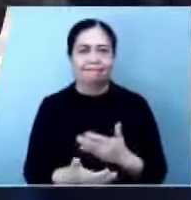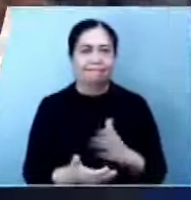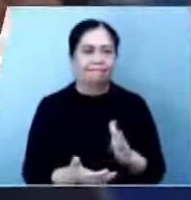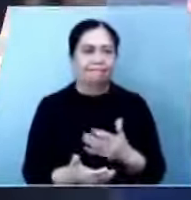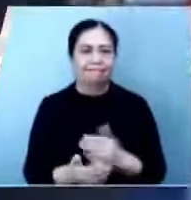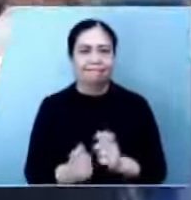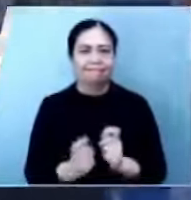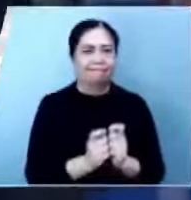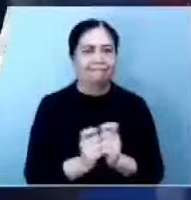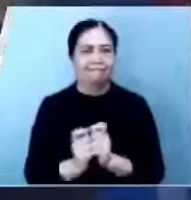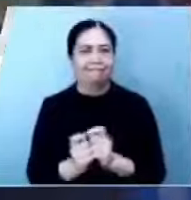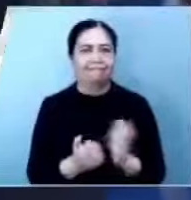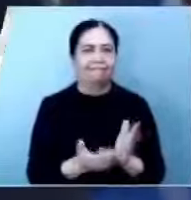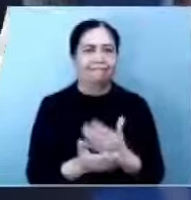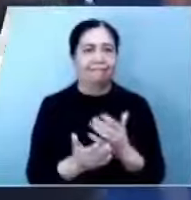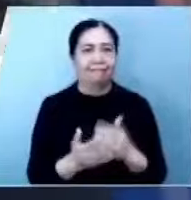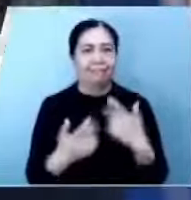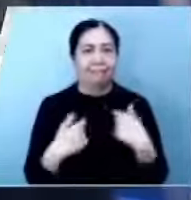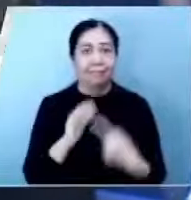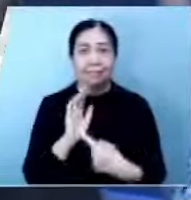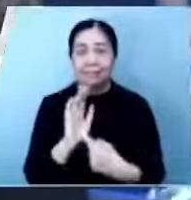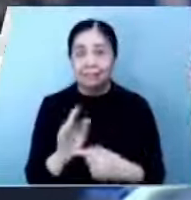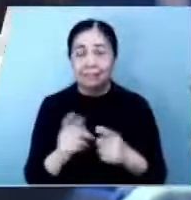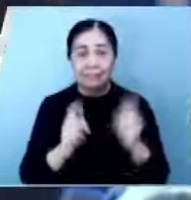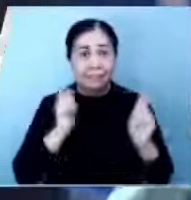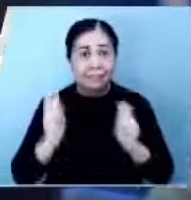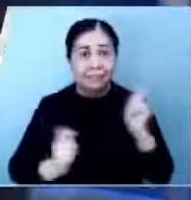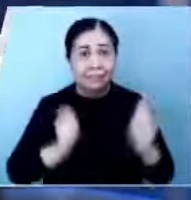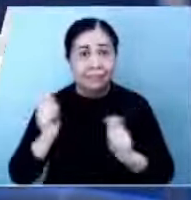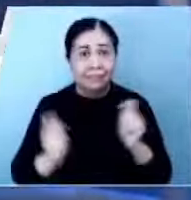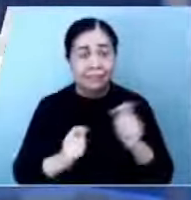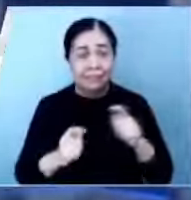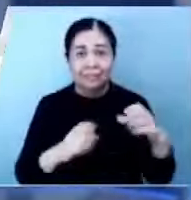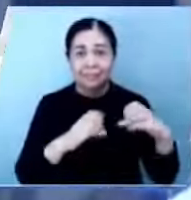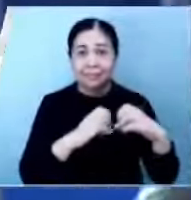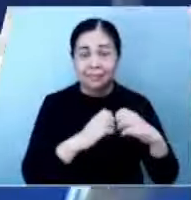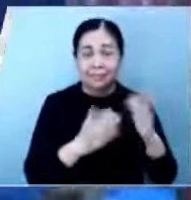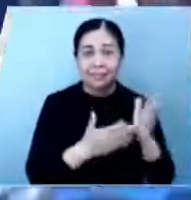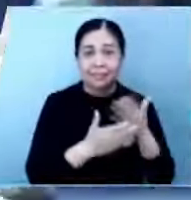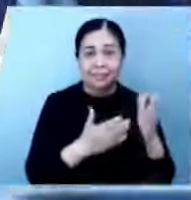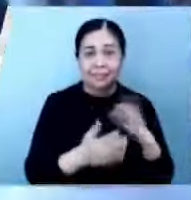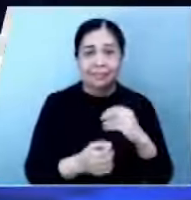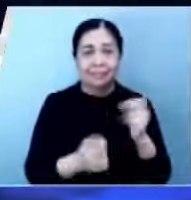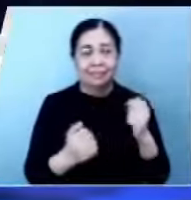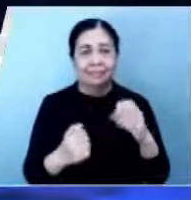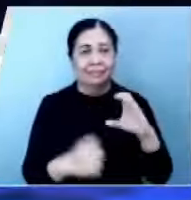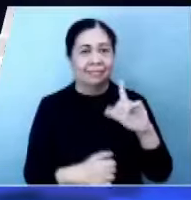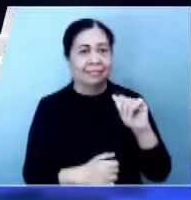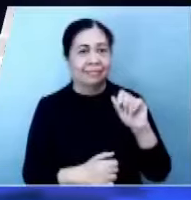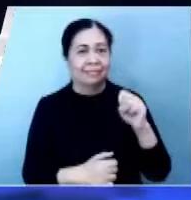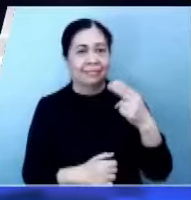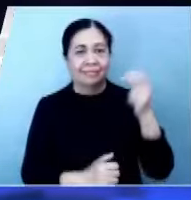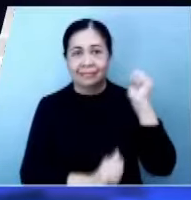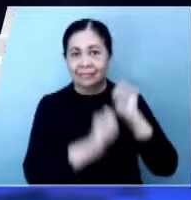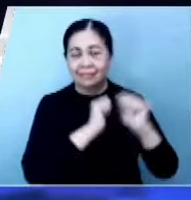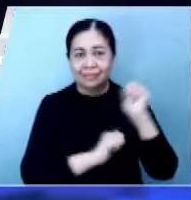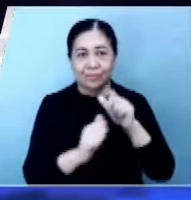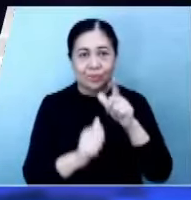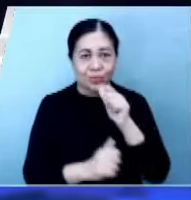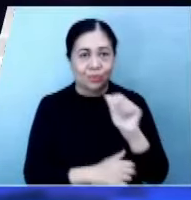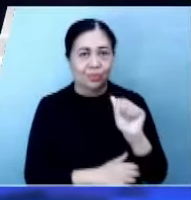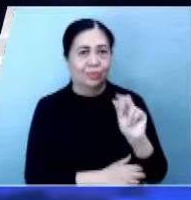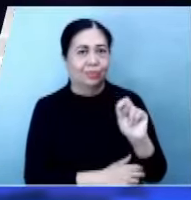Ngayon, bumibida na rin sa teatro ang Kapuso Singers at The Clash alumni na sina Anthony